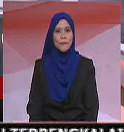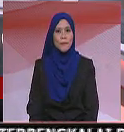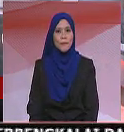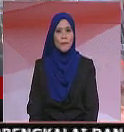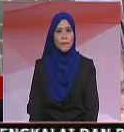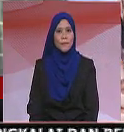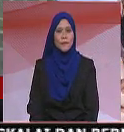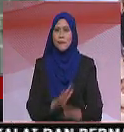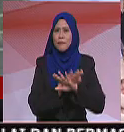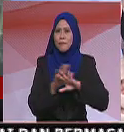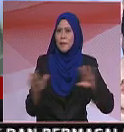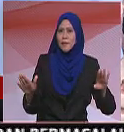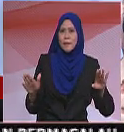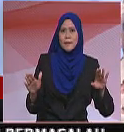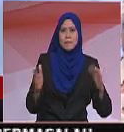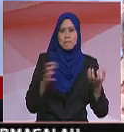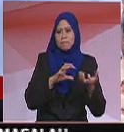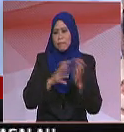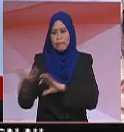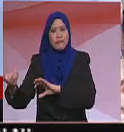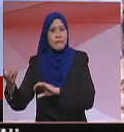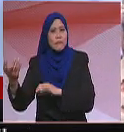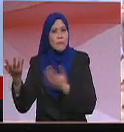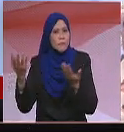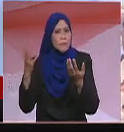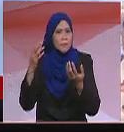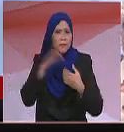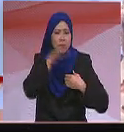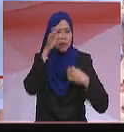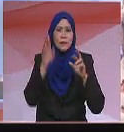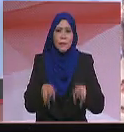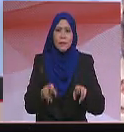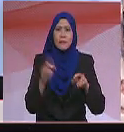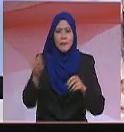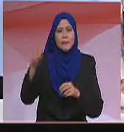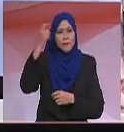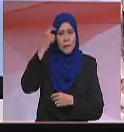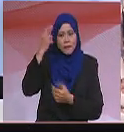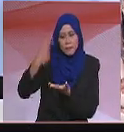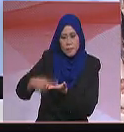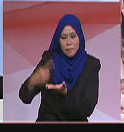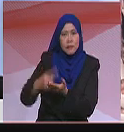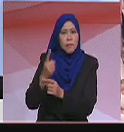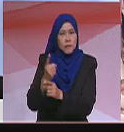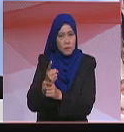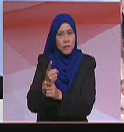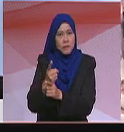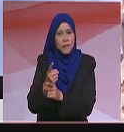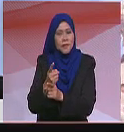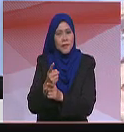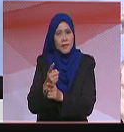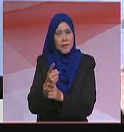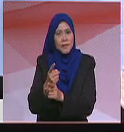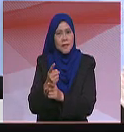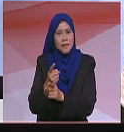Jangan sampai menggadai nyawa rakyat. Jadi biarlah benda ini dipikir, dibincang betul-betul. Ya, lalu